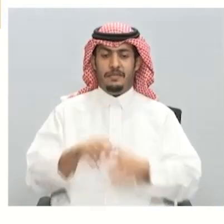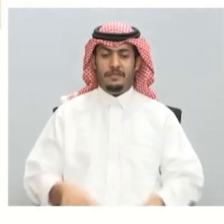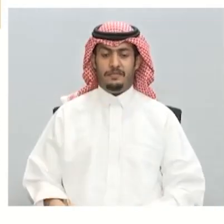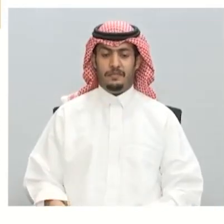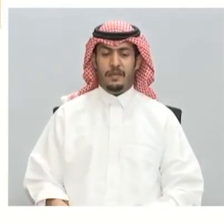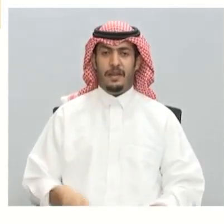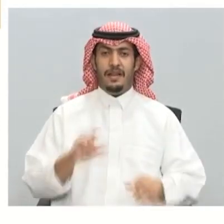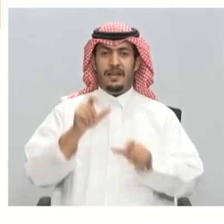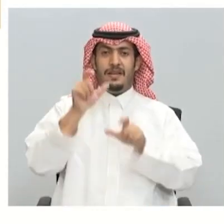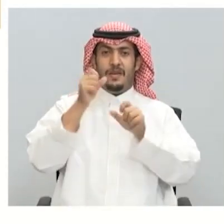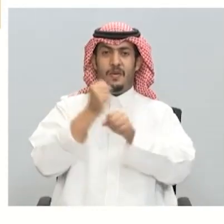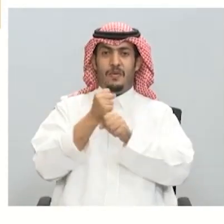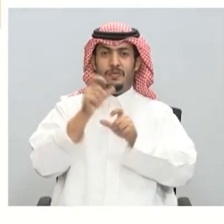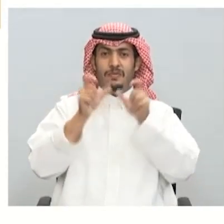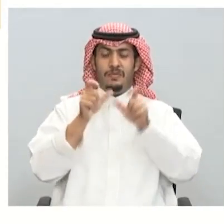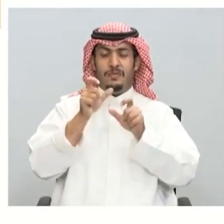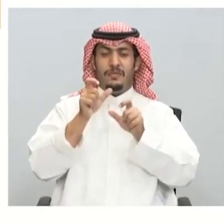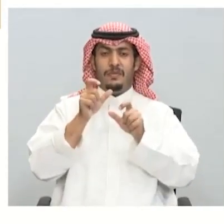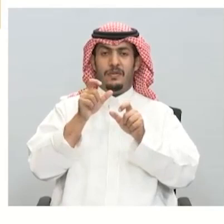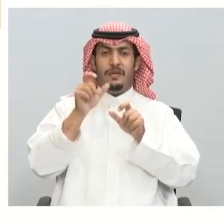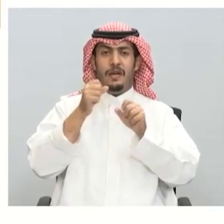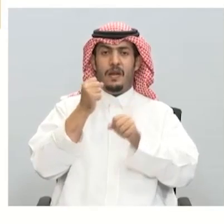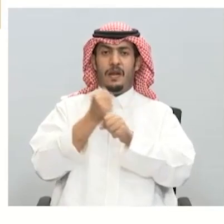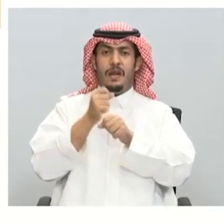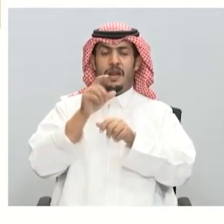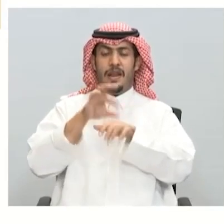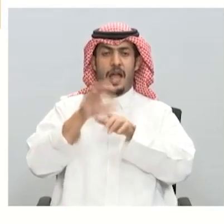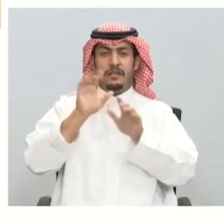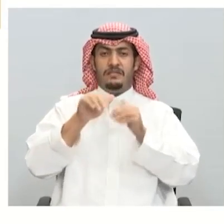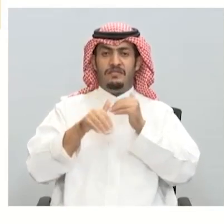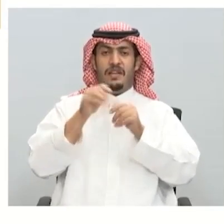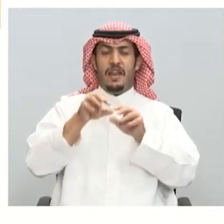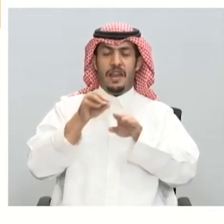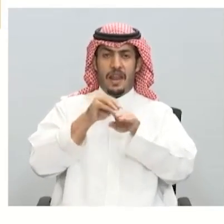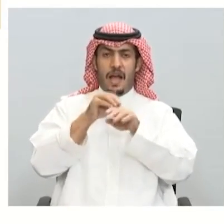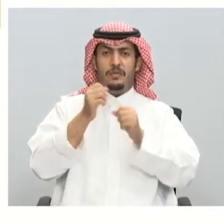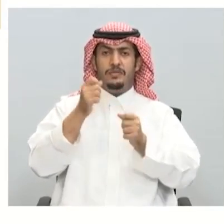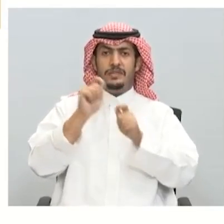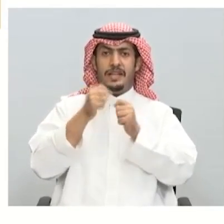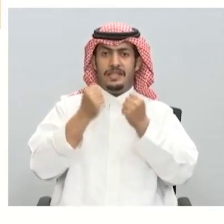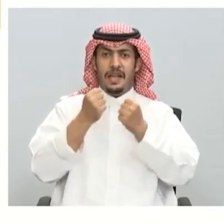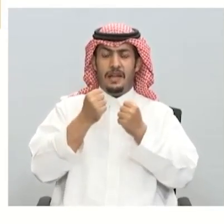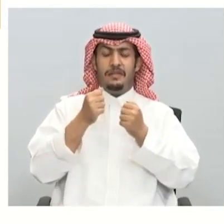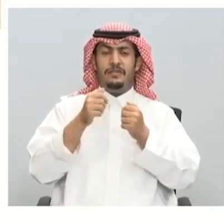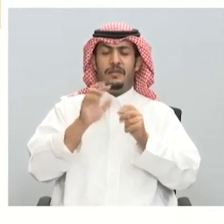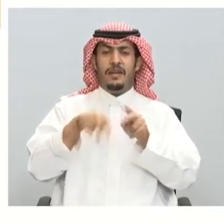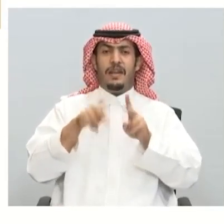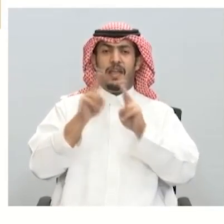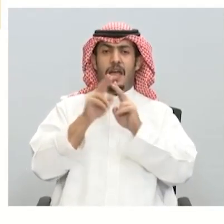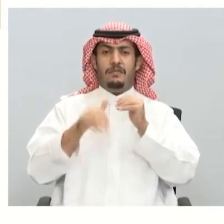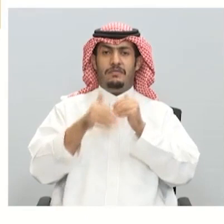عمال الانتاج وهو الجهد العضلي اصبح هناك استخدام للتقنيه في نقل في صناعه السيارات في ايضا